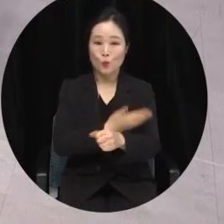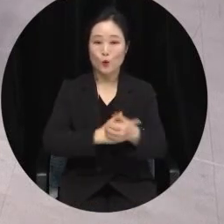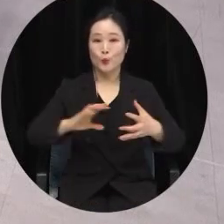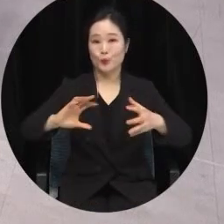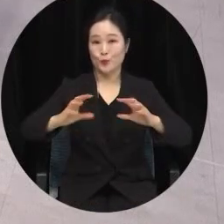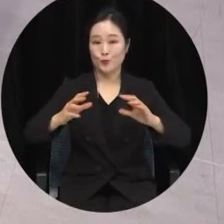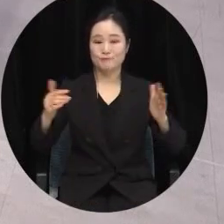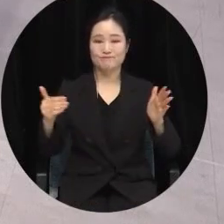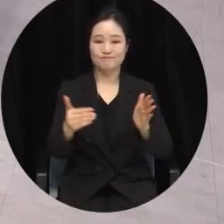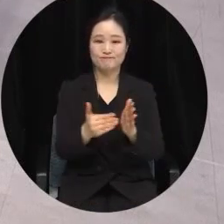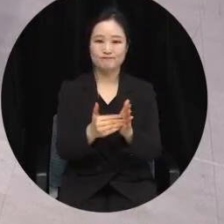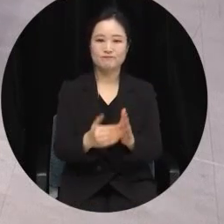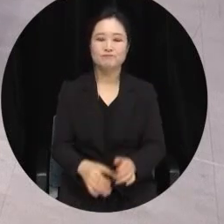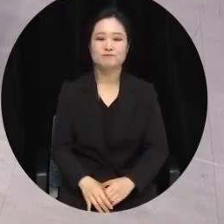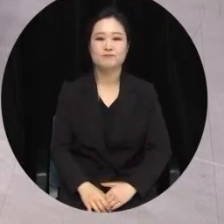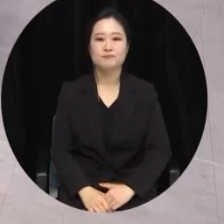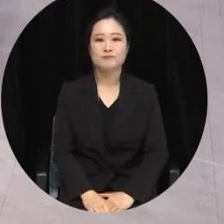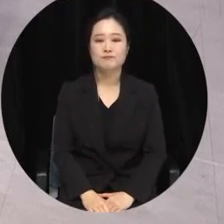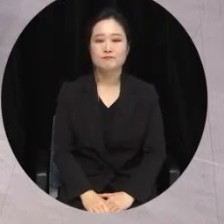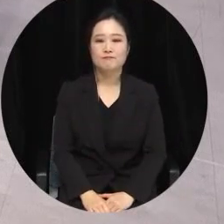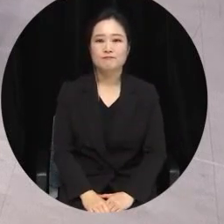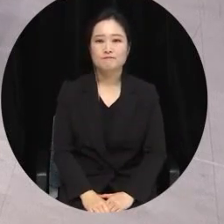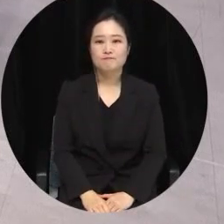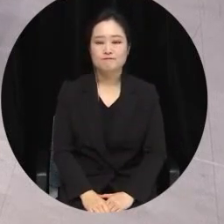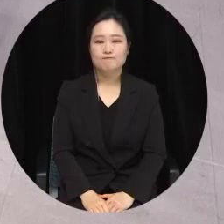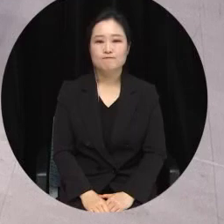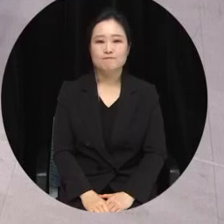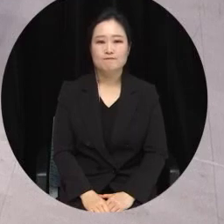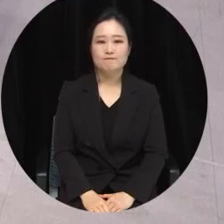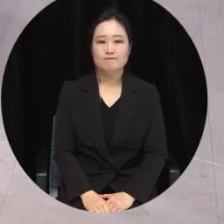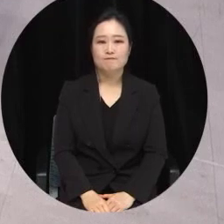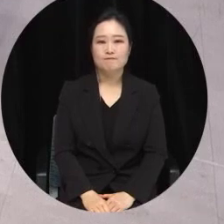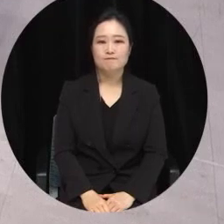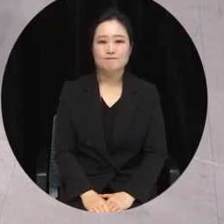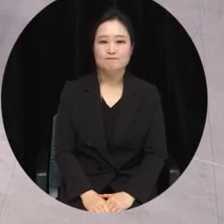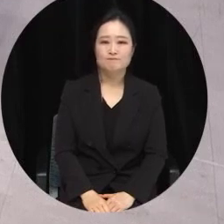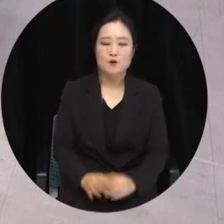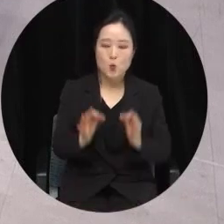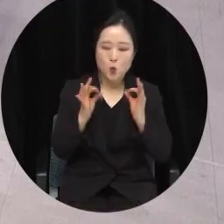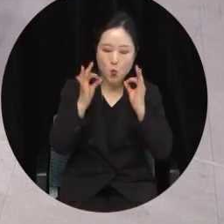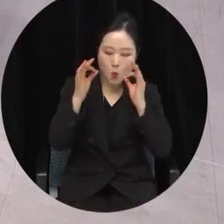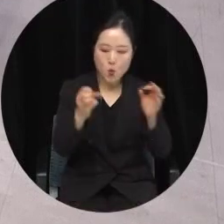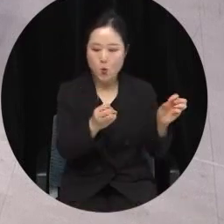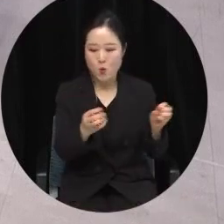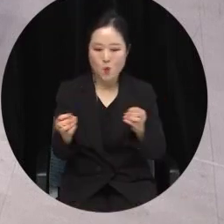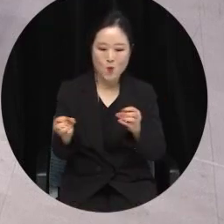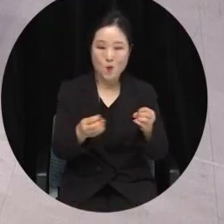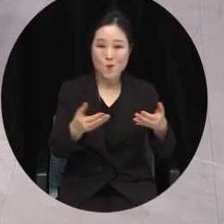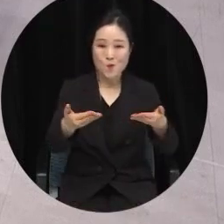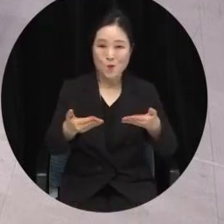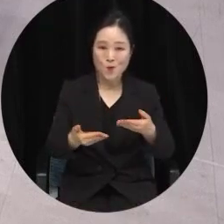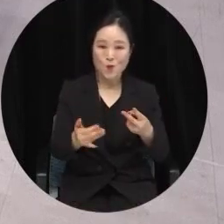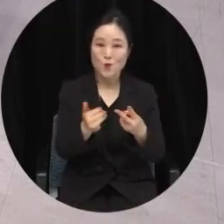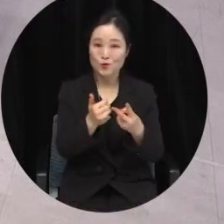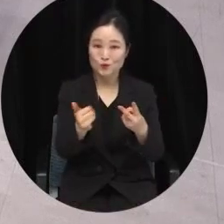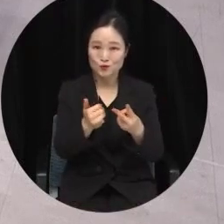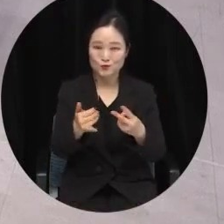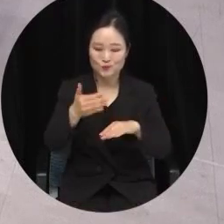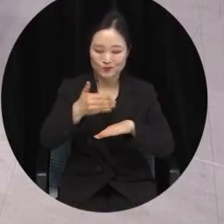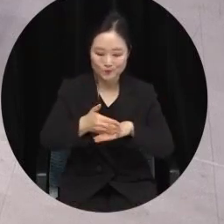모두 마쳤습니다. 열띤 토론을 해주신 두 후보자